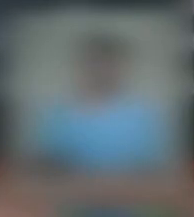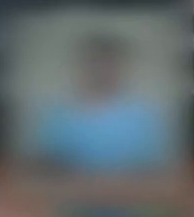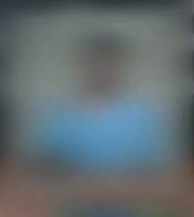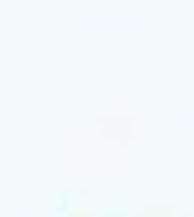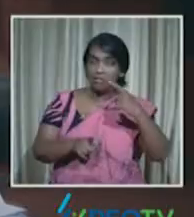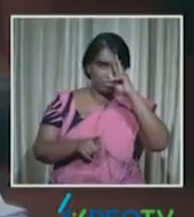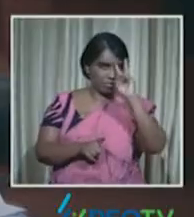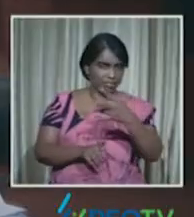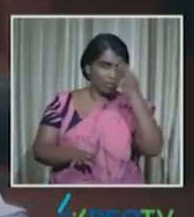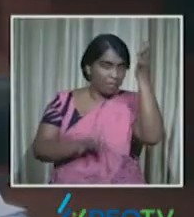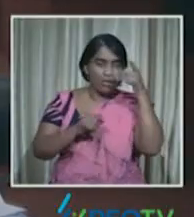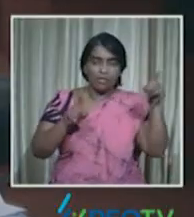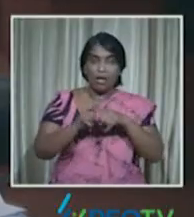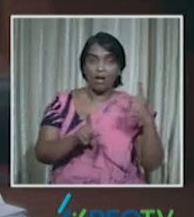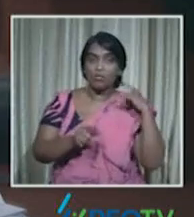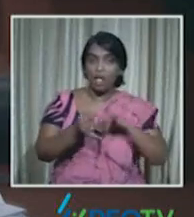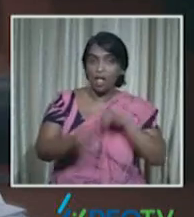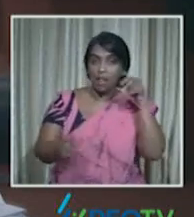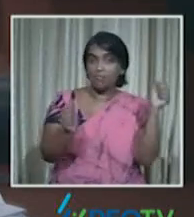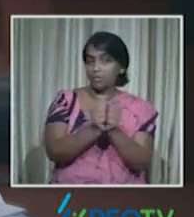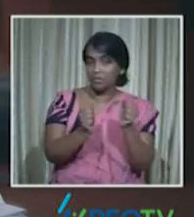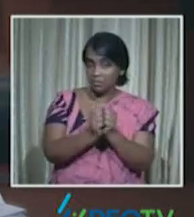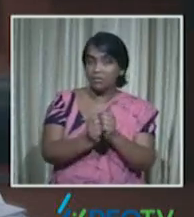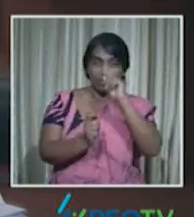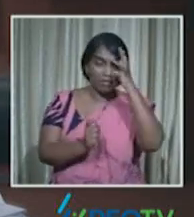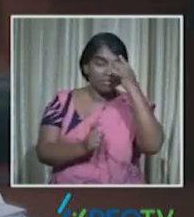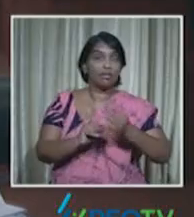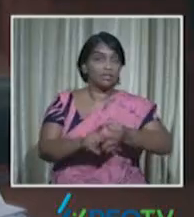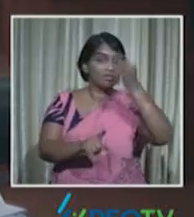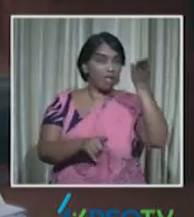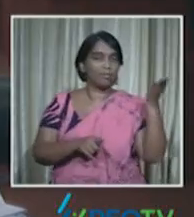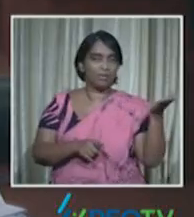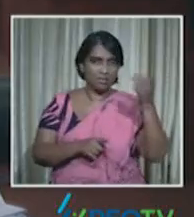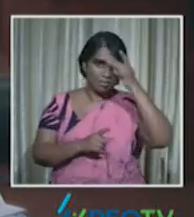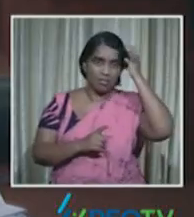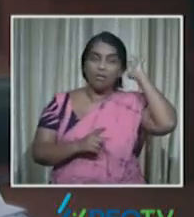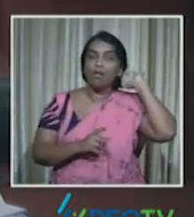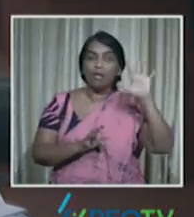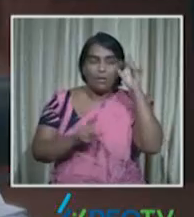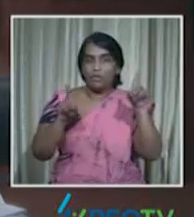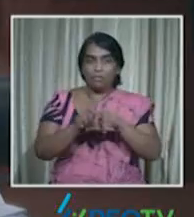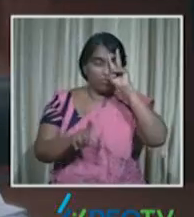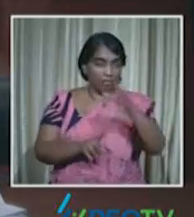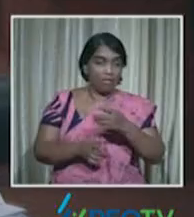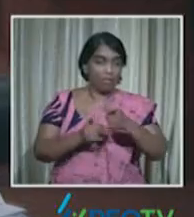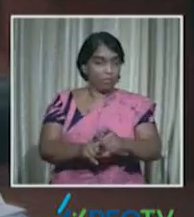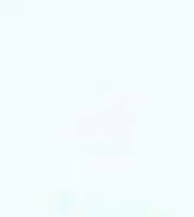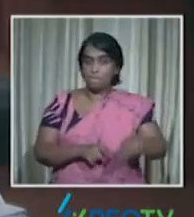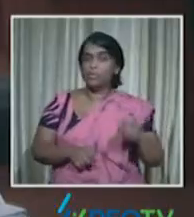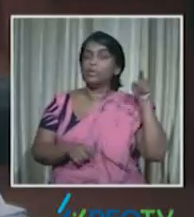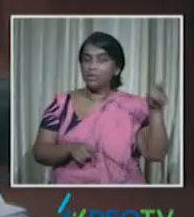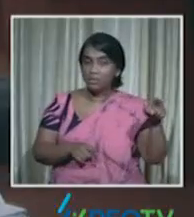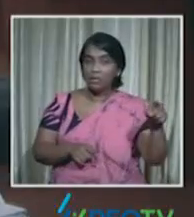යලිත් රැස්ුණා. ආරක්ෂක ලේකම් මණ්ඩලයට තමන් කටයුතු කරපු වියරු මනස පිළිබඳ අපට අත්දැකීමක් තිබෙනවා. ඒ නිසා වූ වියරු මනස සහිත මිනිහෙක් අන්න ඒ නිසා කරු